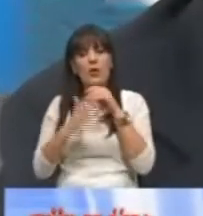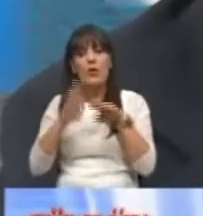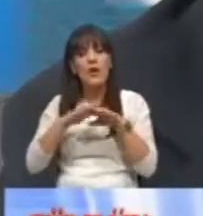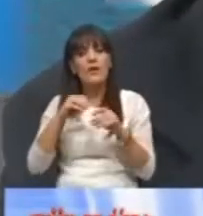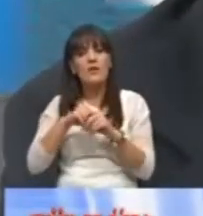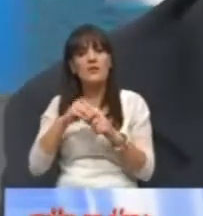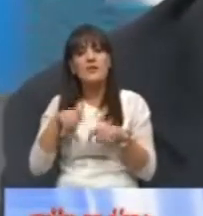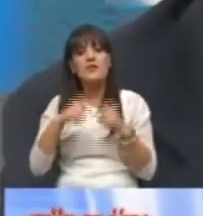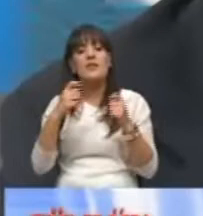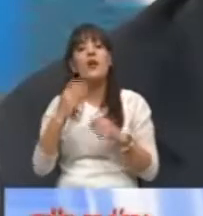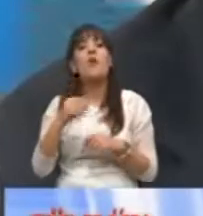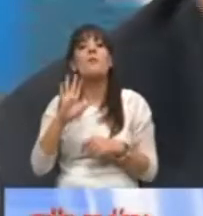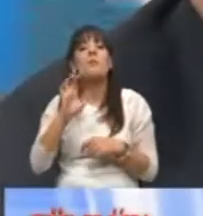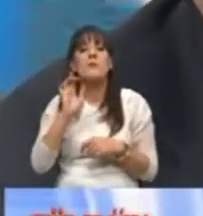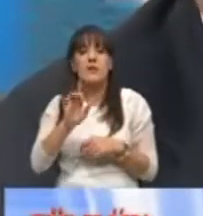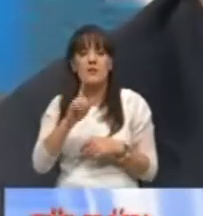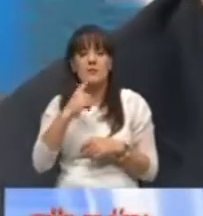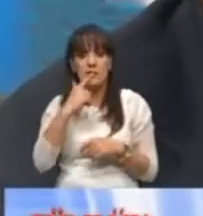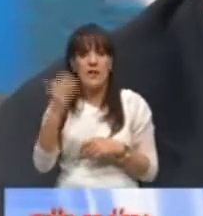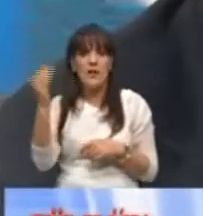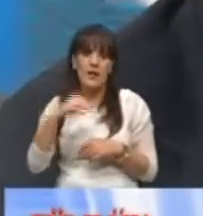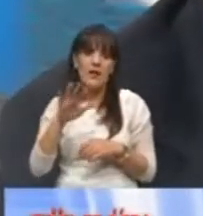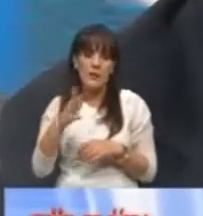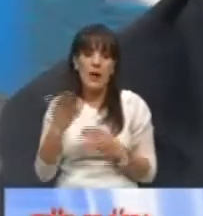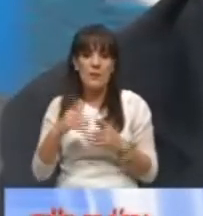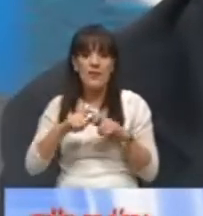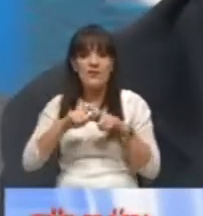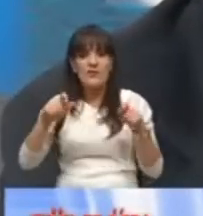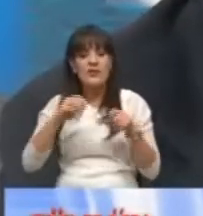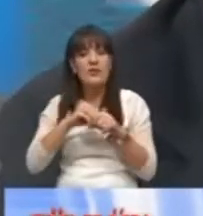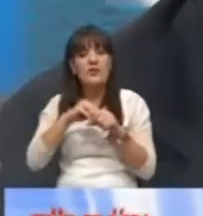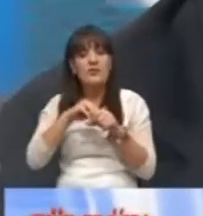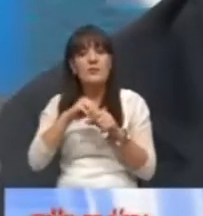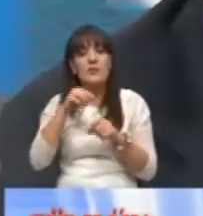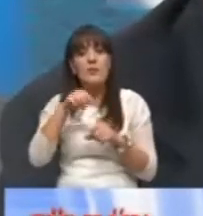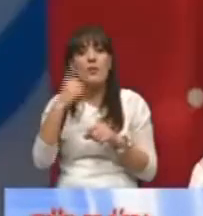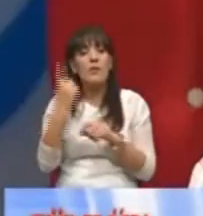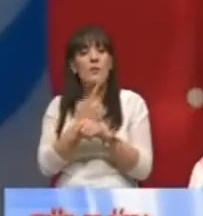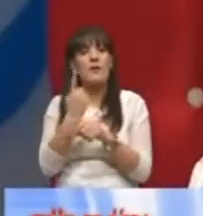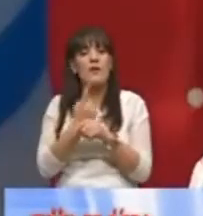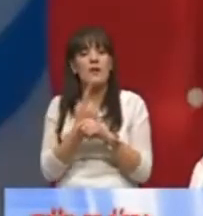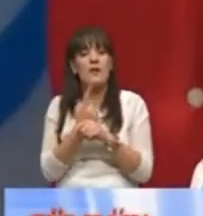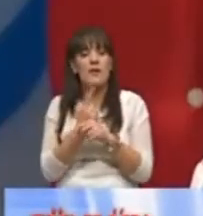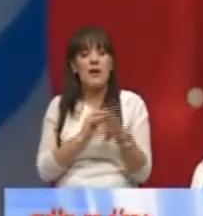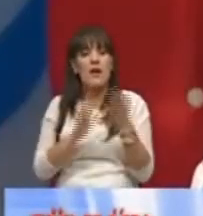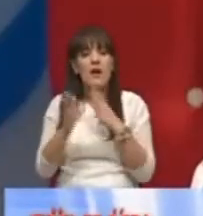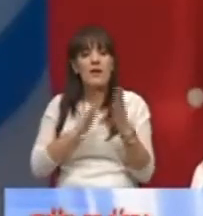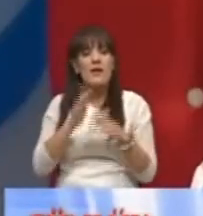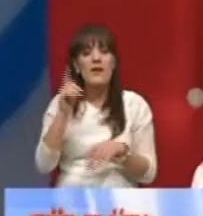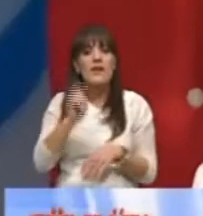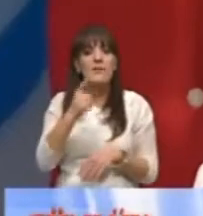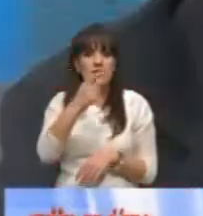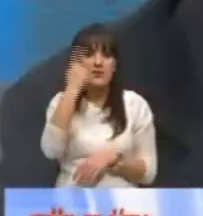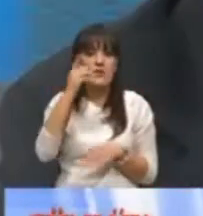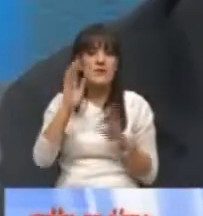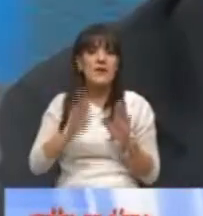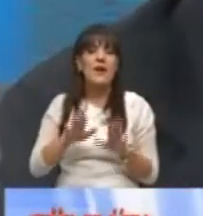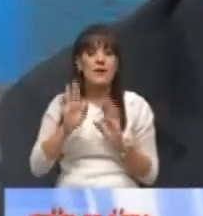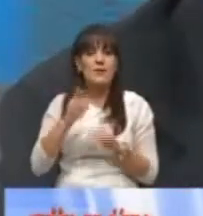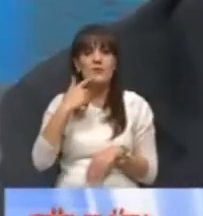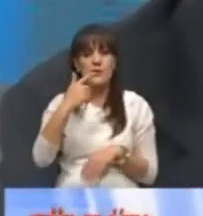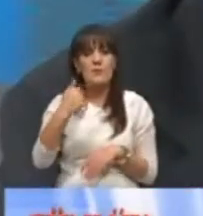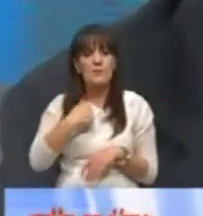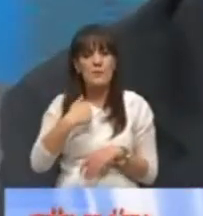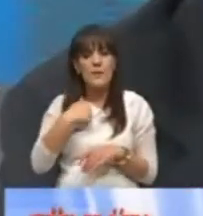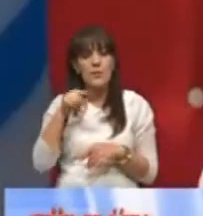elimde kırık olmaması lazım diye gelebilir. Ama çıkıklarda böyle bir çok hareket ettirebilme şansı kalmıyor. Söylediğim